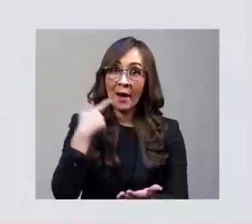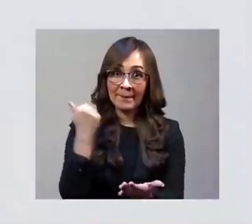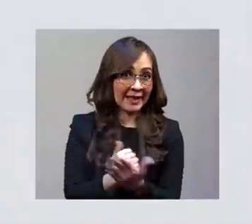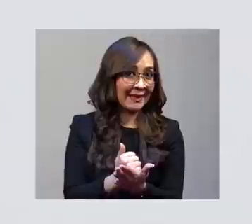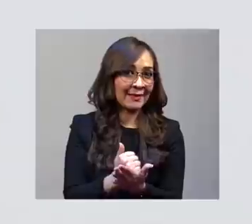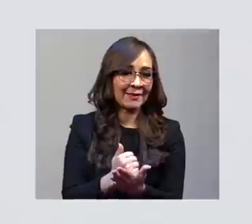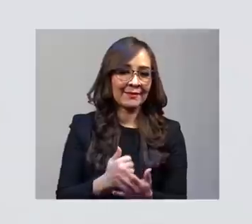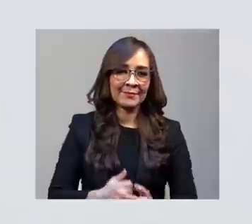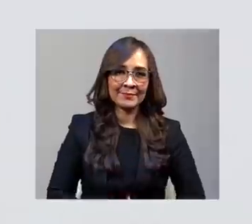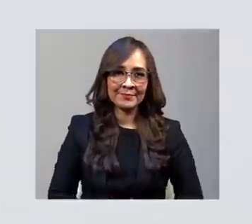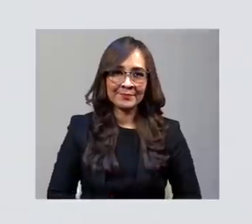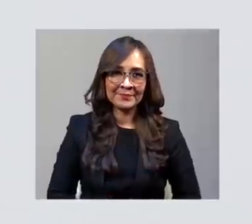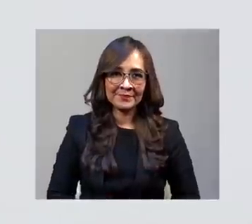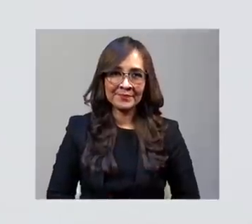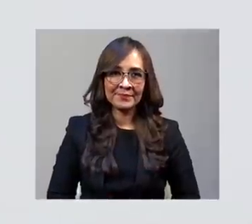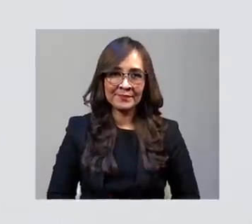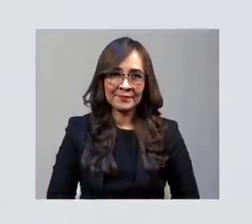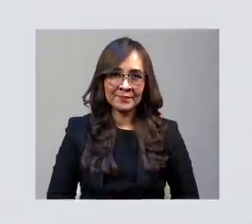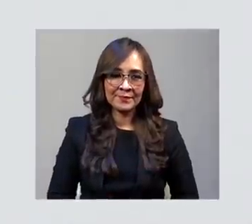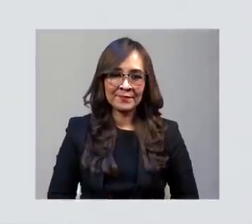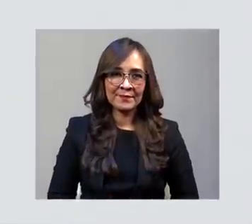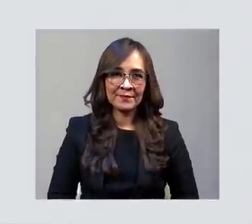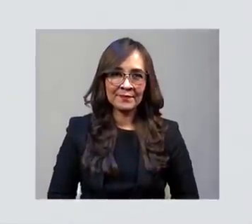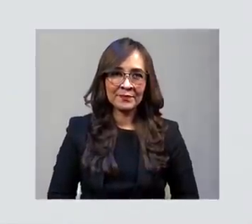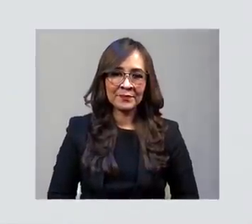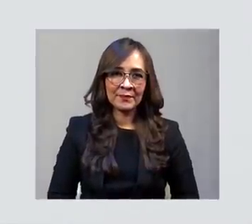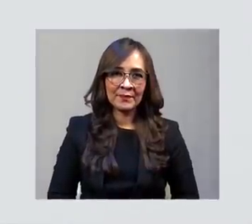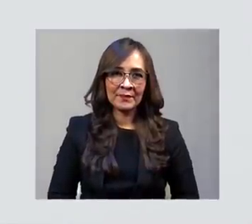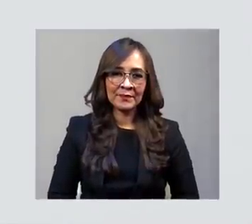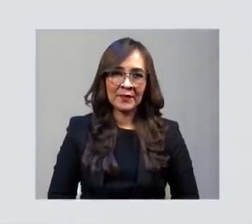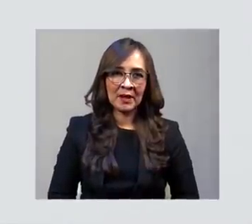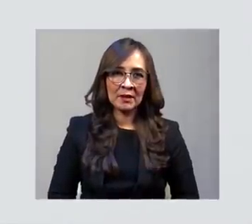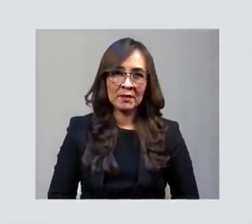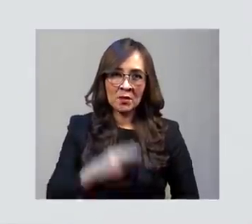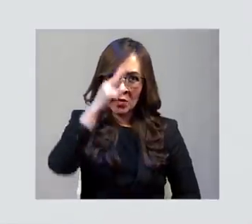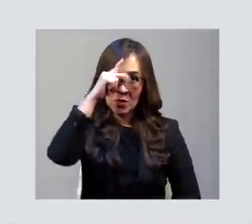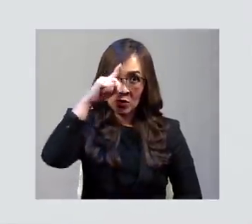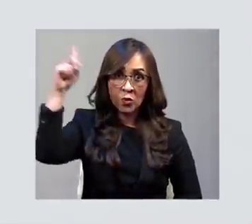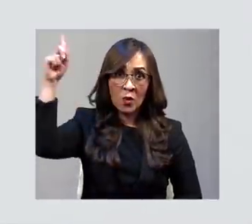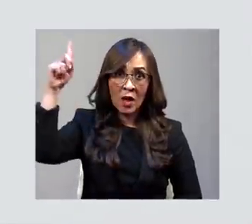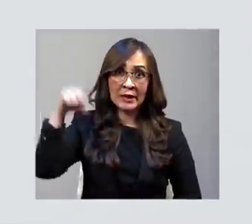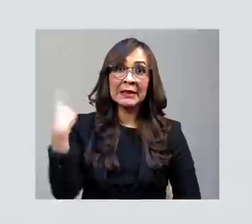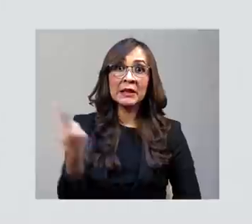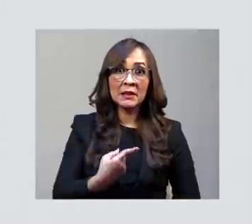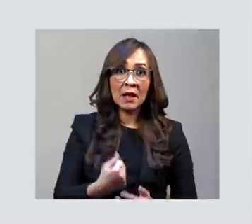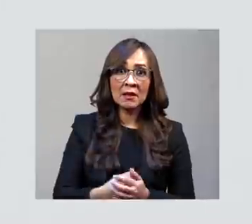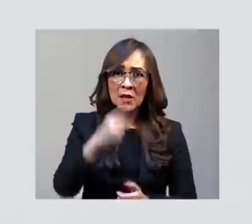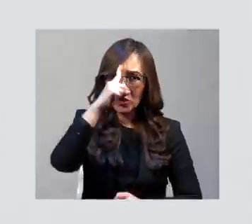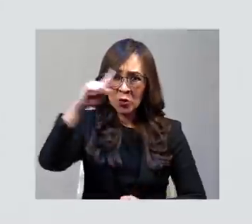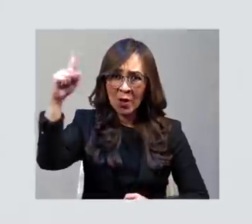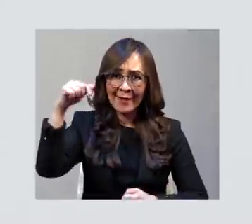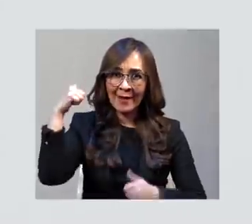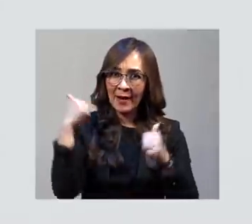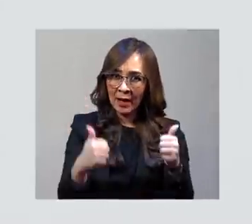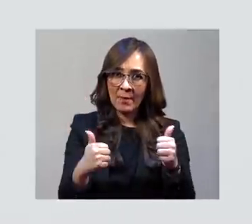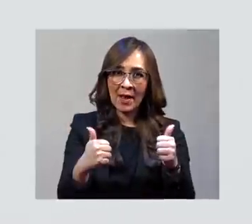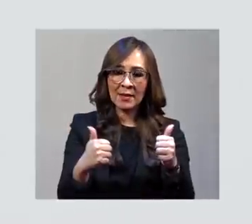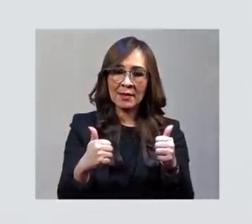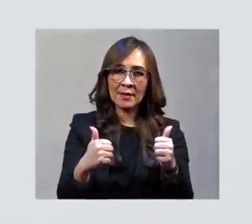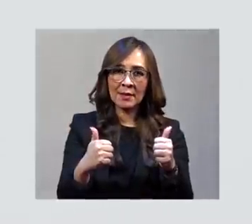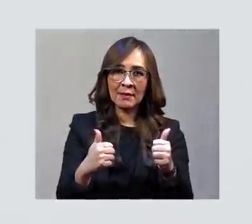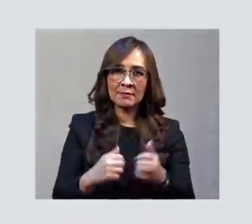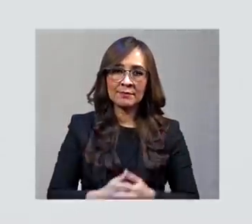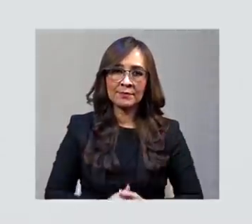Kita lihat selanjutnya. Saya catat di sini, Allah kita adalah Allah kemajuan. Our